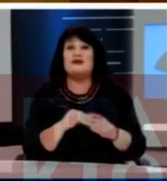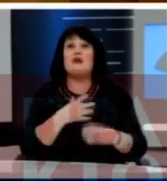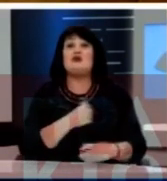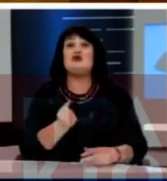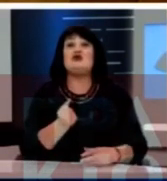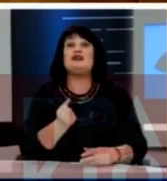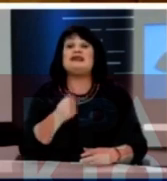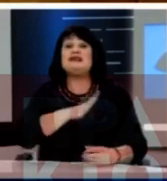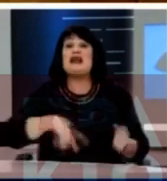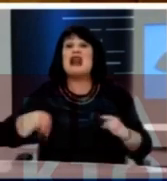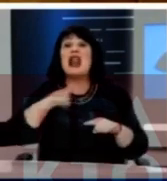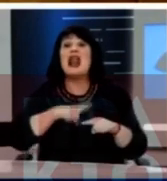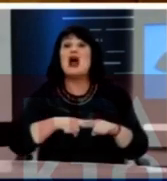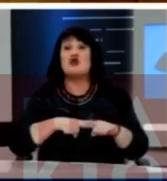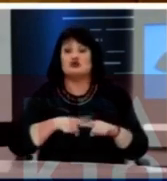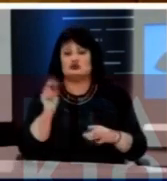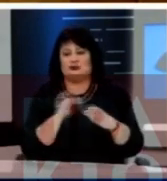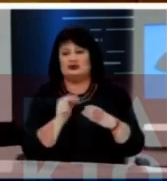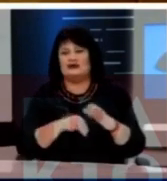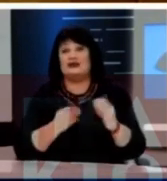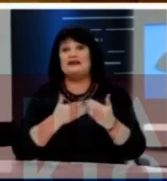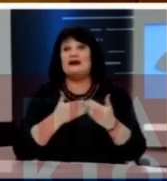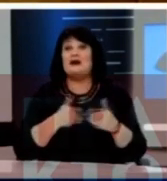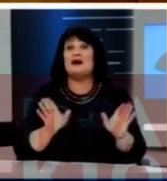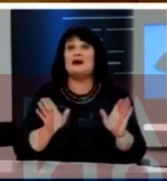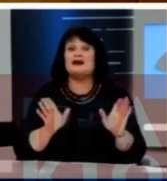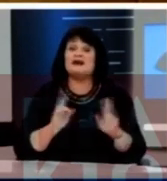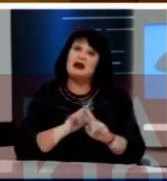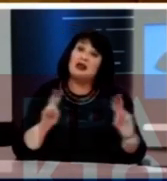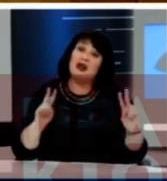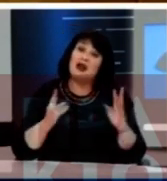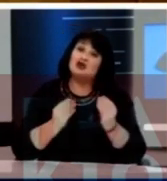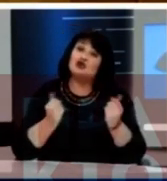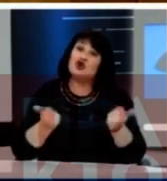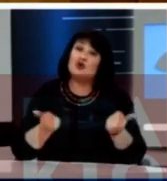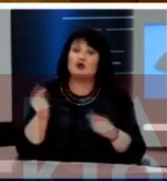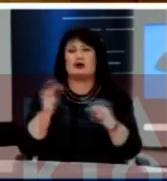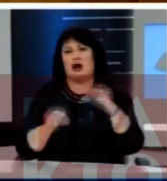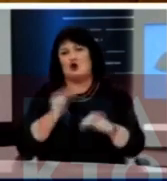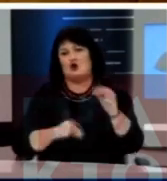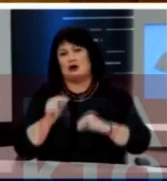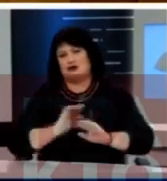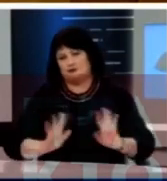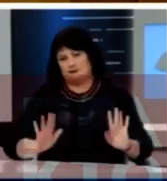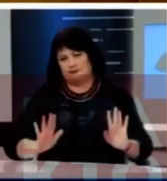λαός. Και τη δίνει ανοιχτά και καθαρά μέσα από τις εκλογές.